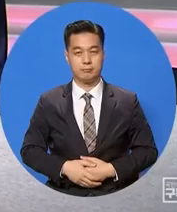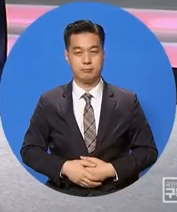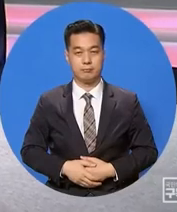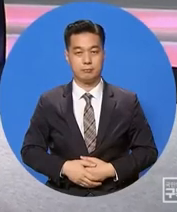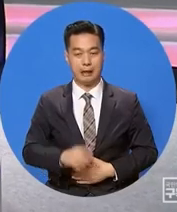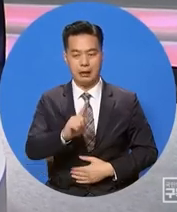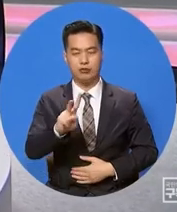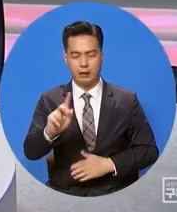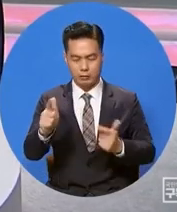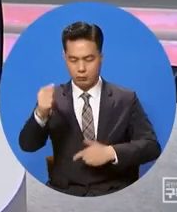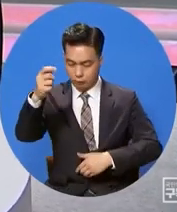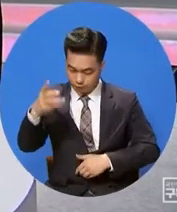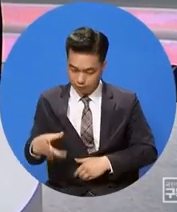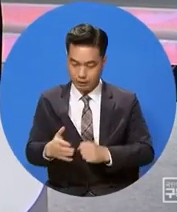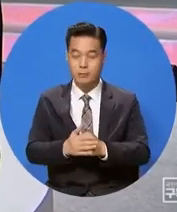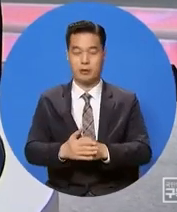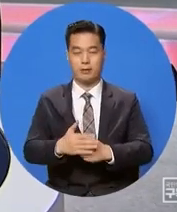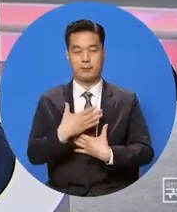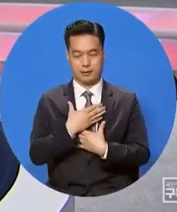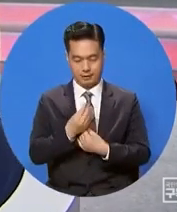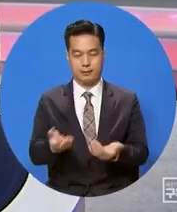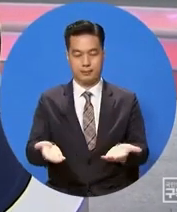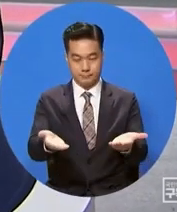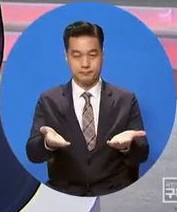마음껏 예. 여쭤보십시오.